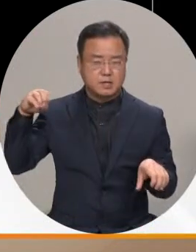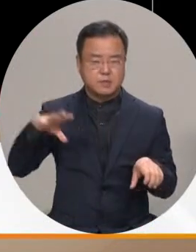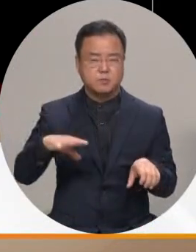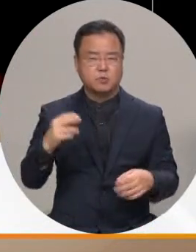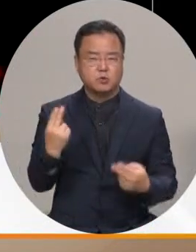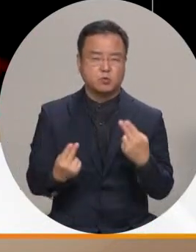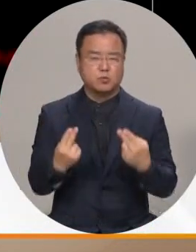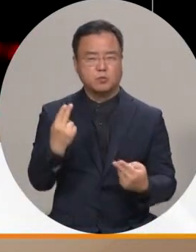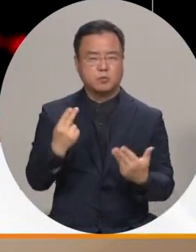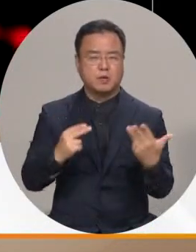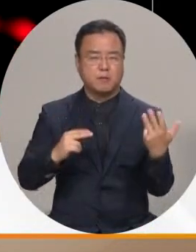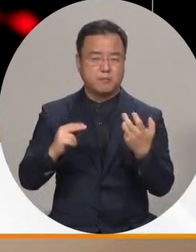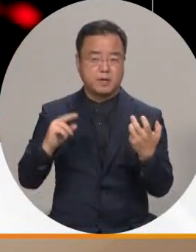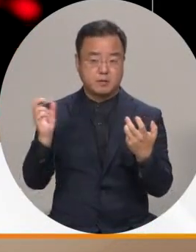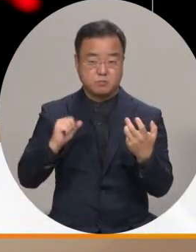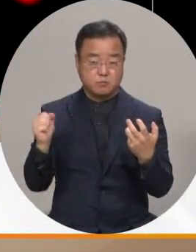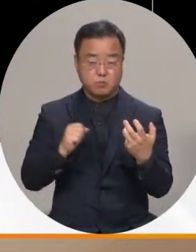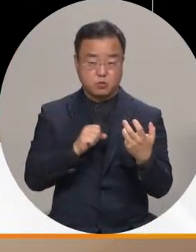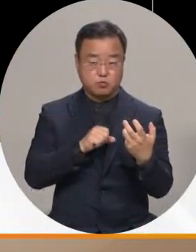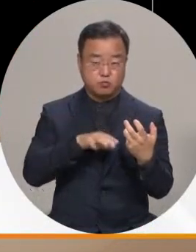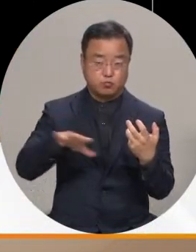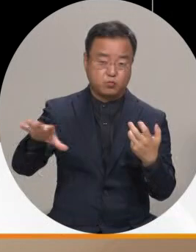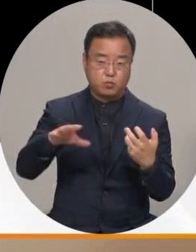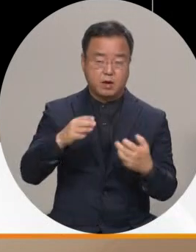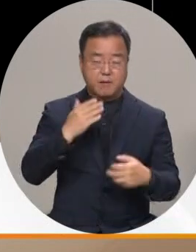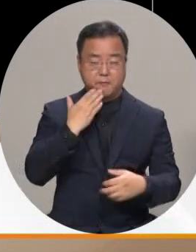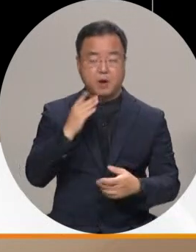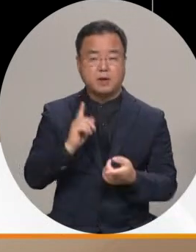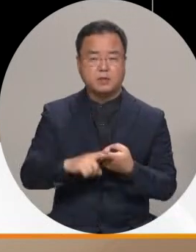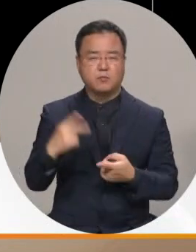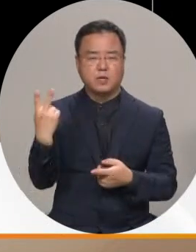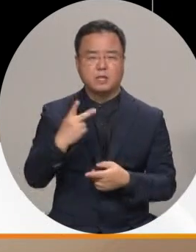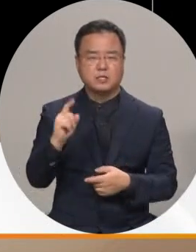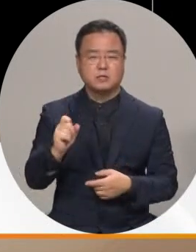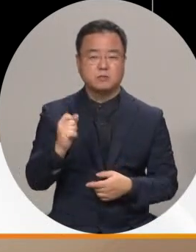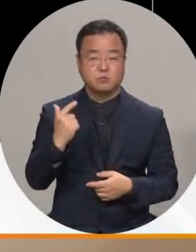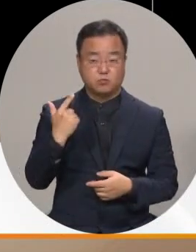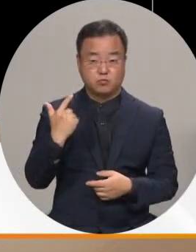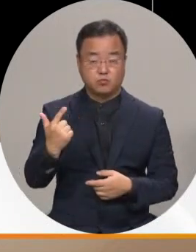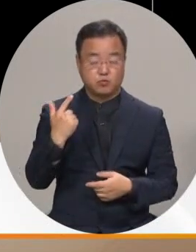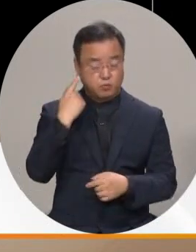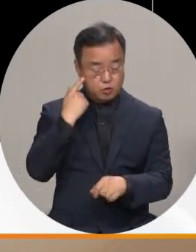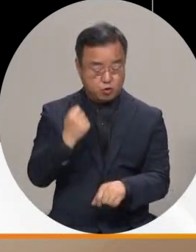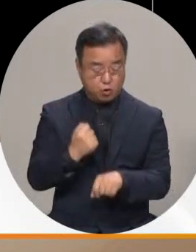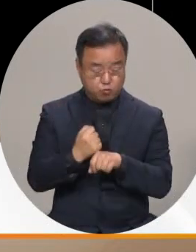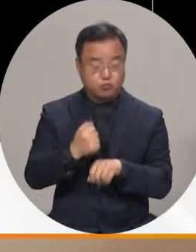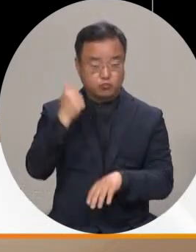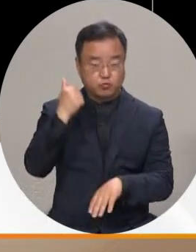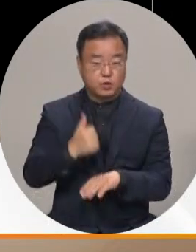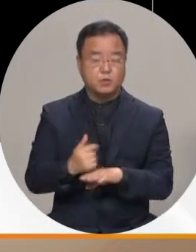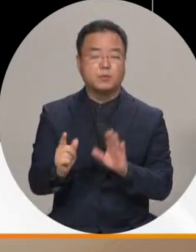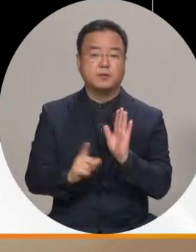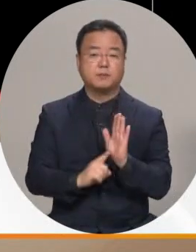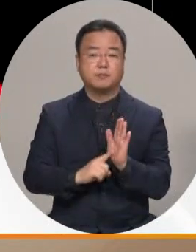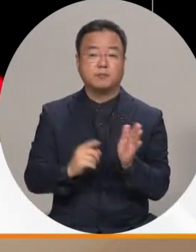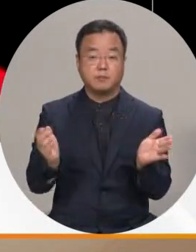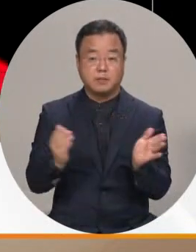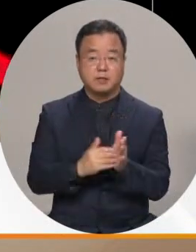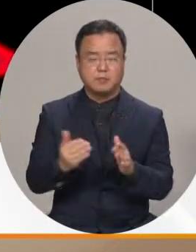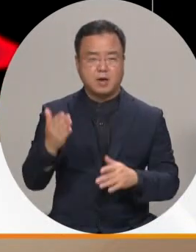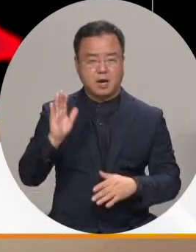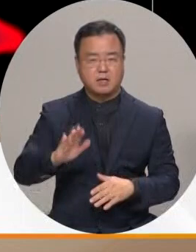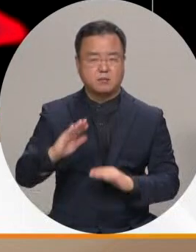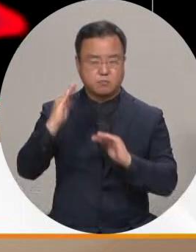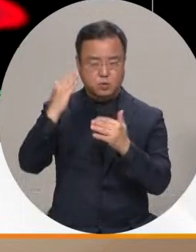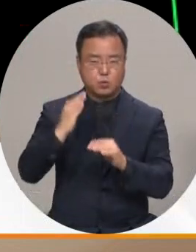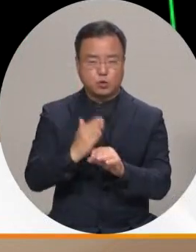80% 수준으로 방출된다는 것이 2016년 kava 활용한 연구에 의해서 밝혀졌고 그러나이 과정에서